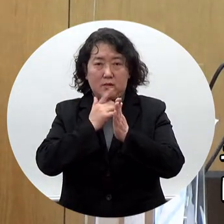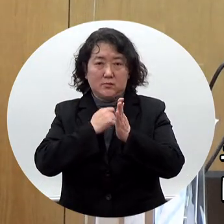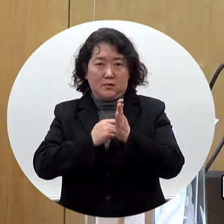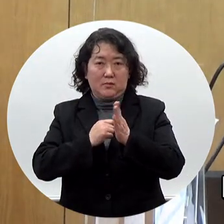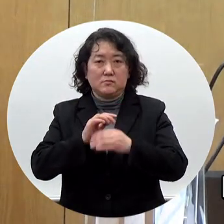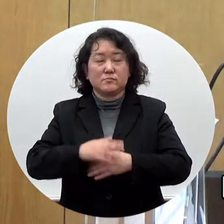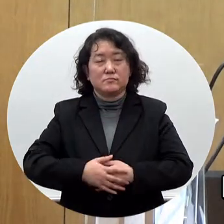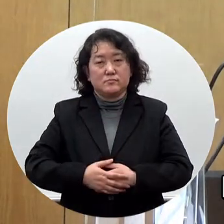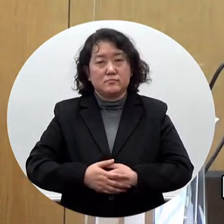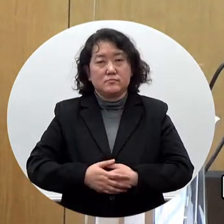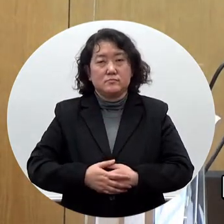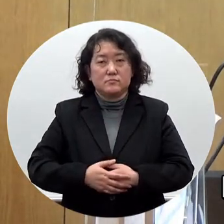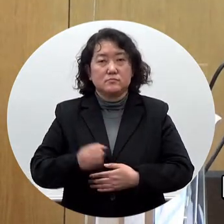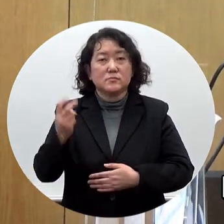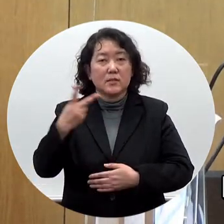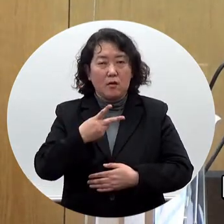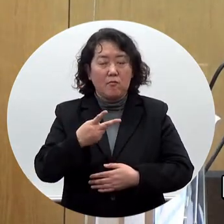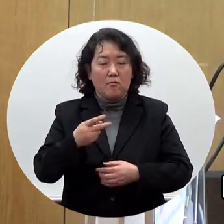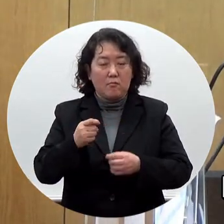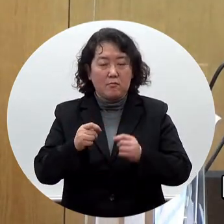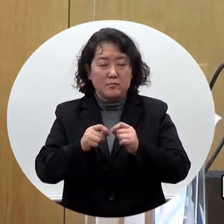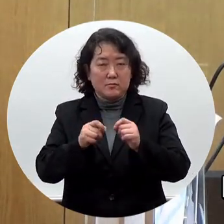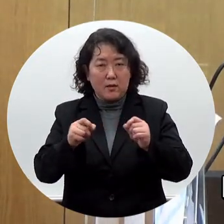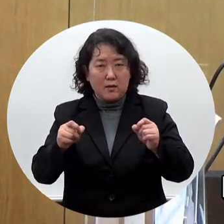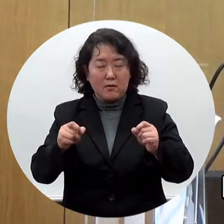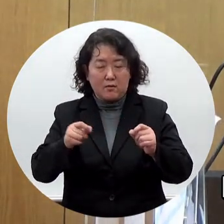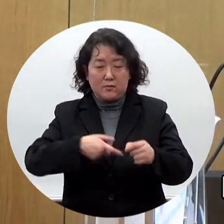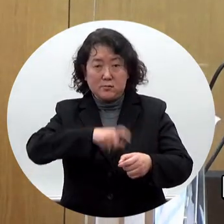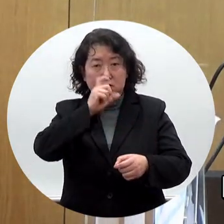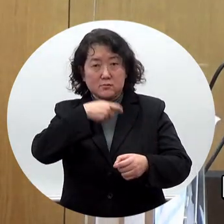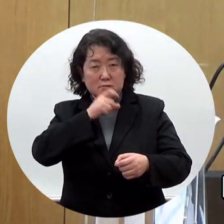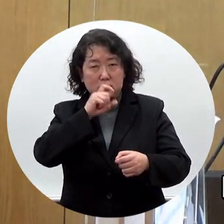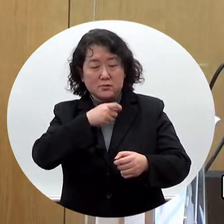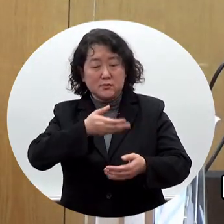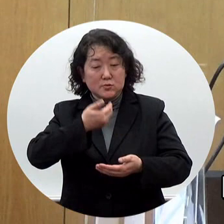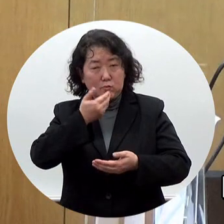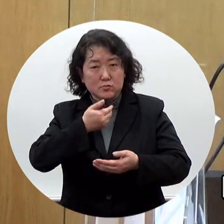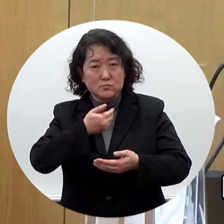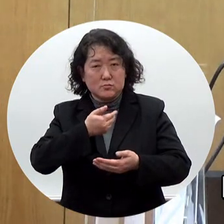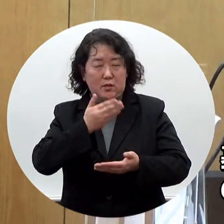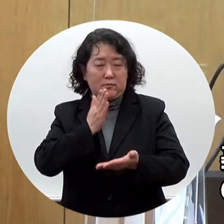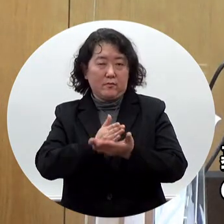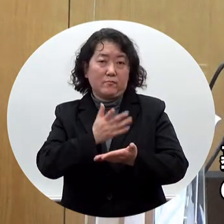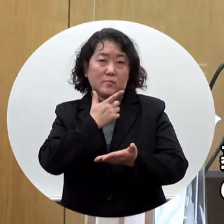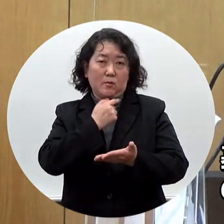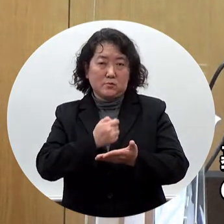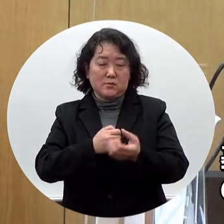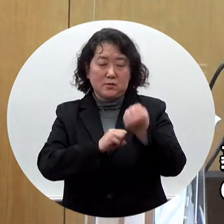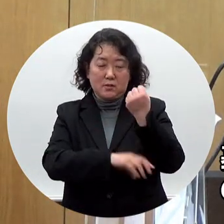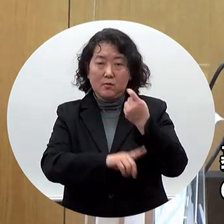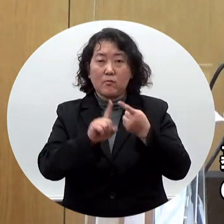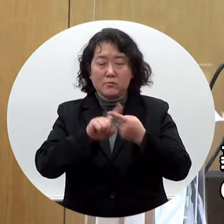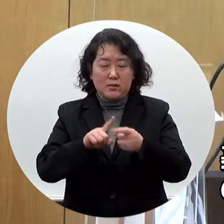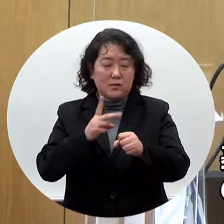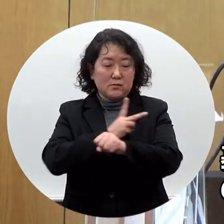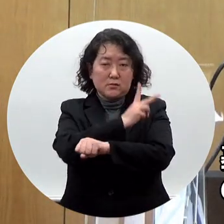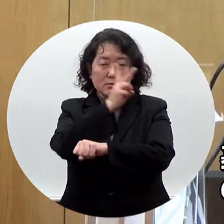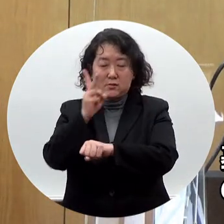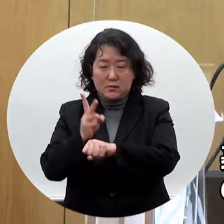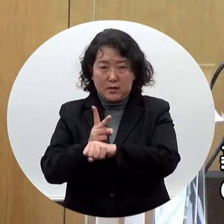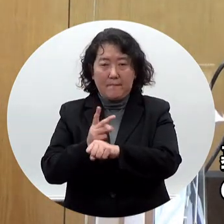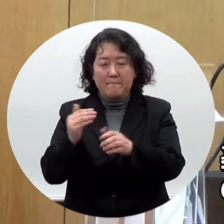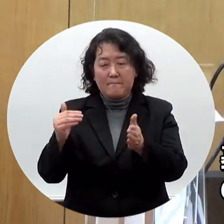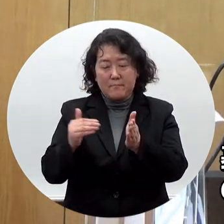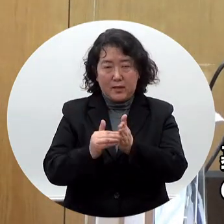ます。なお、長時間の飲食も避けていただきたいというふうに思います。基本的には2時間以内というふう